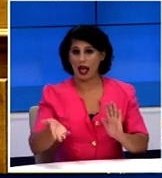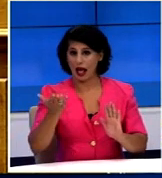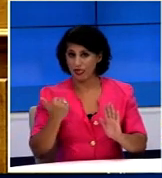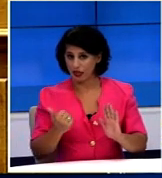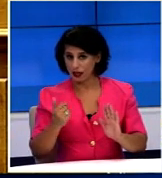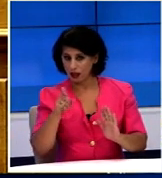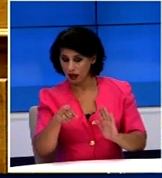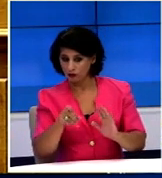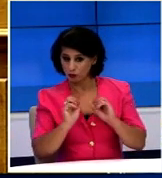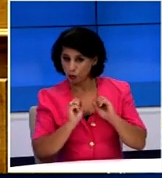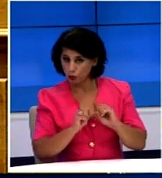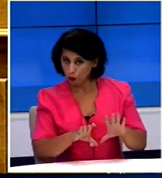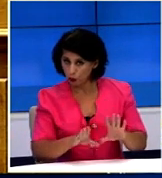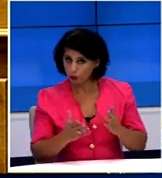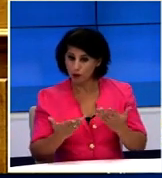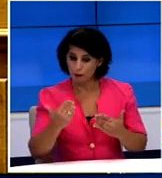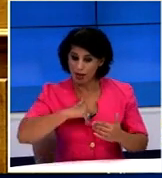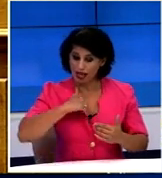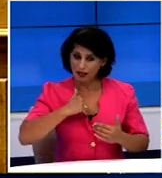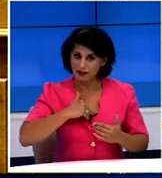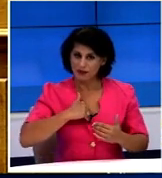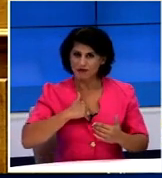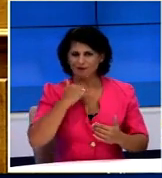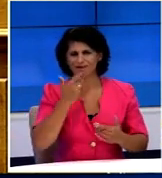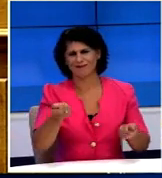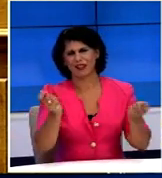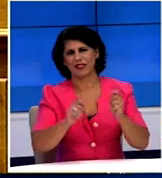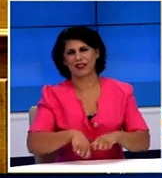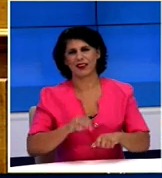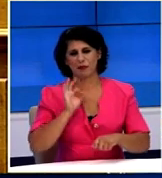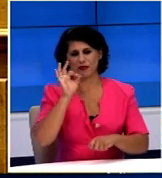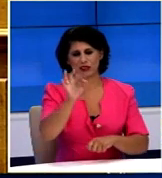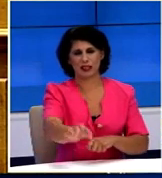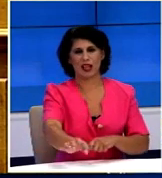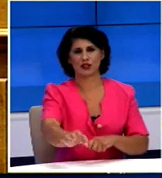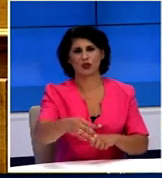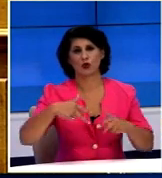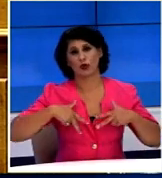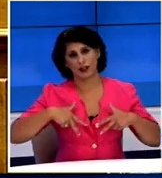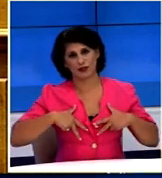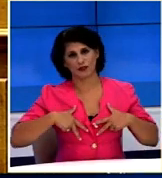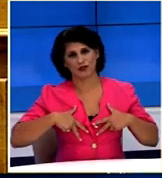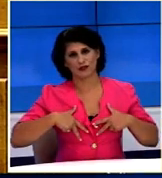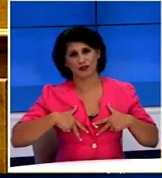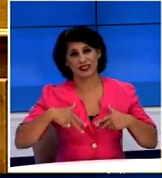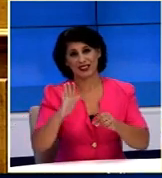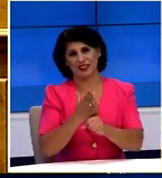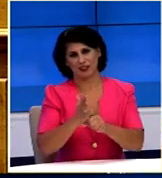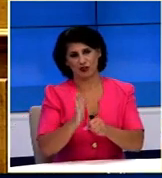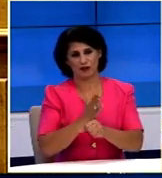το χάρισμα αυτό, είναι αδύνατον να μην οδηγήσει την πατρίδα του στη συμφορά και την